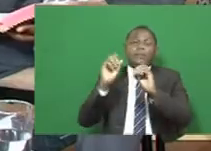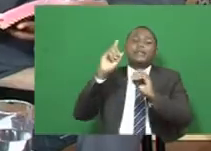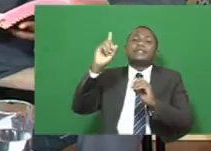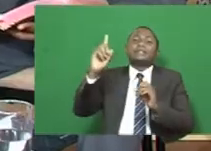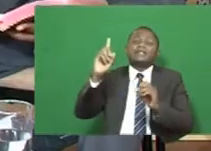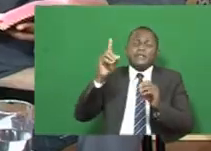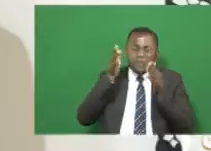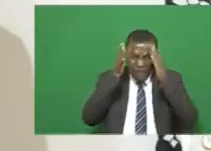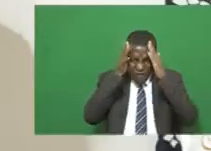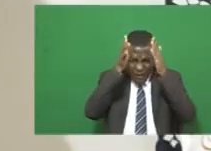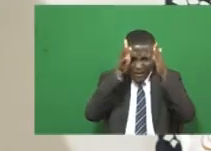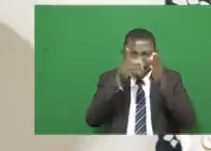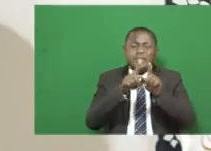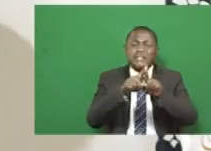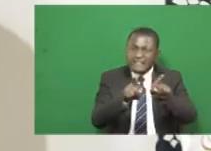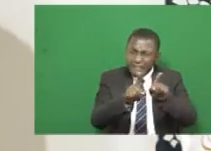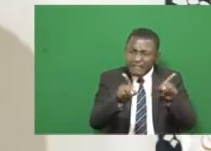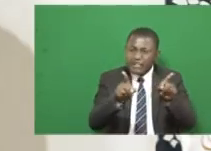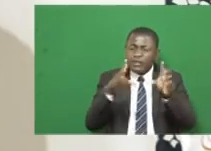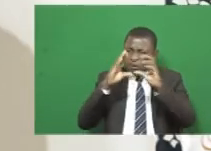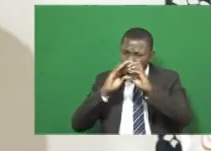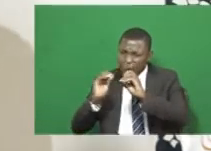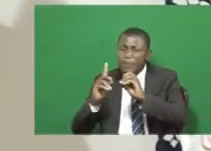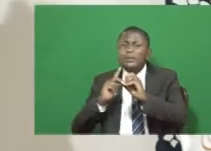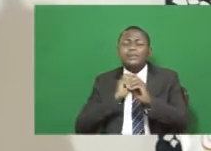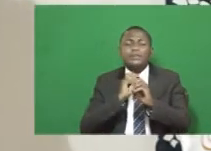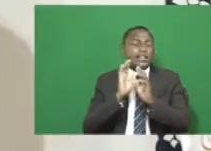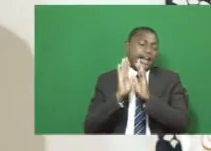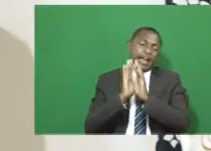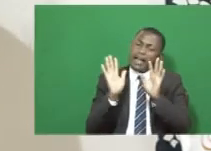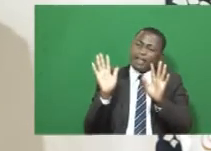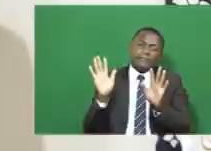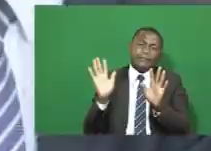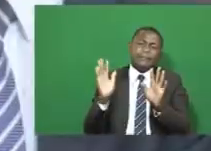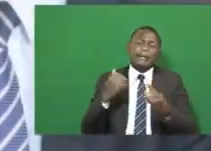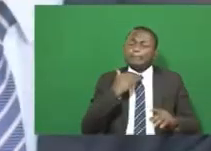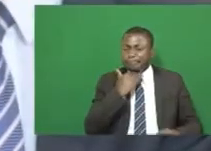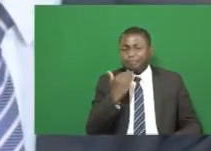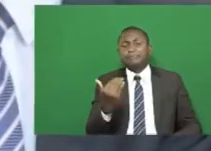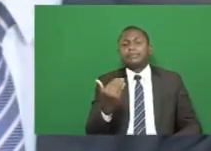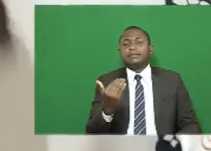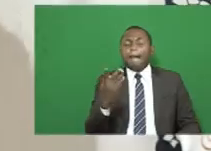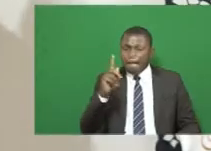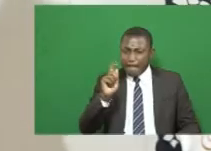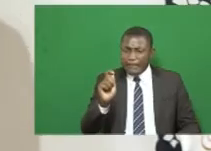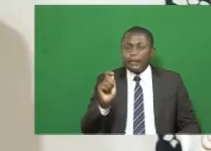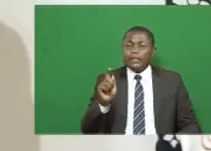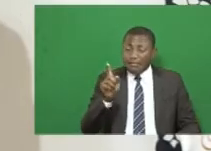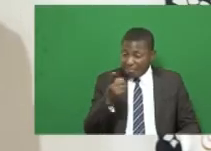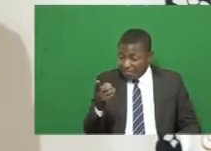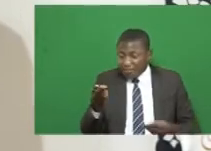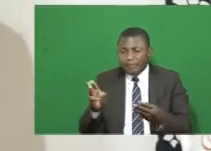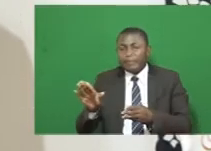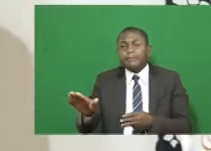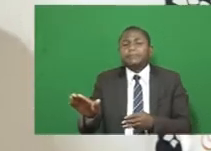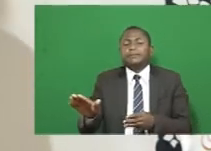zvavanouyira. Alright. Kuteera chokwadi chaiko chaiko havadi kunotovabhoa. Alright. Saka hanzi vakadare